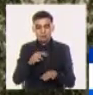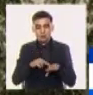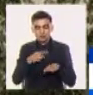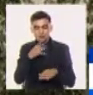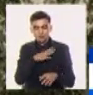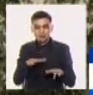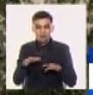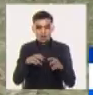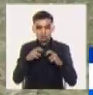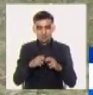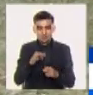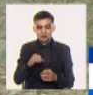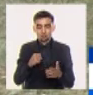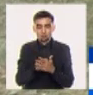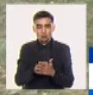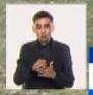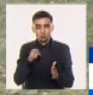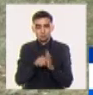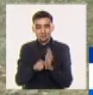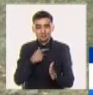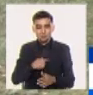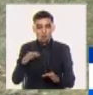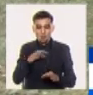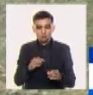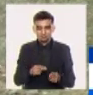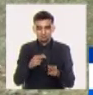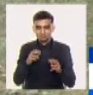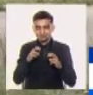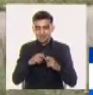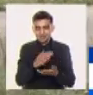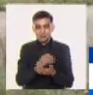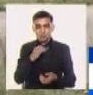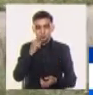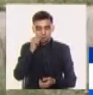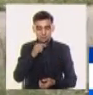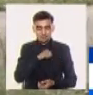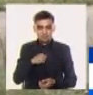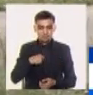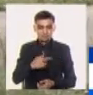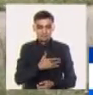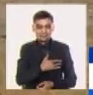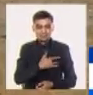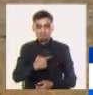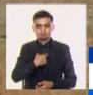завели дело по статье «Доведение до самоубийства». Известно, что мужчина выстрелил себе в сердце.